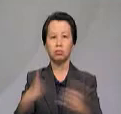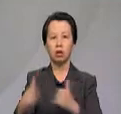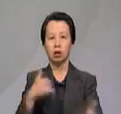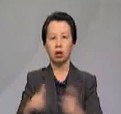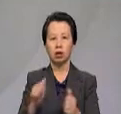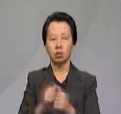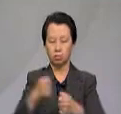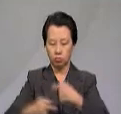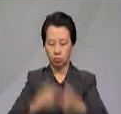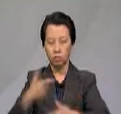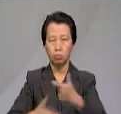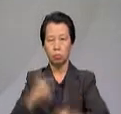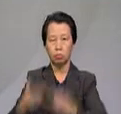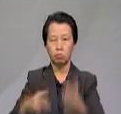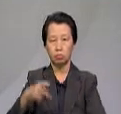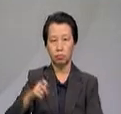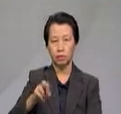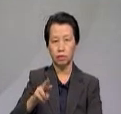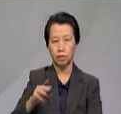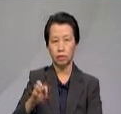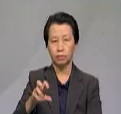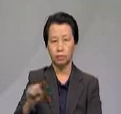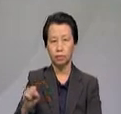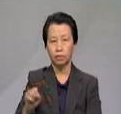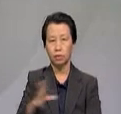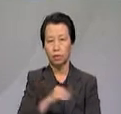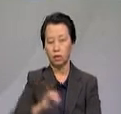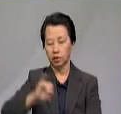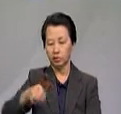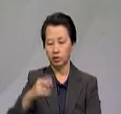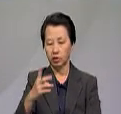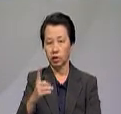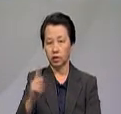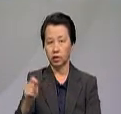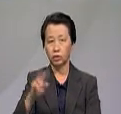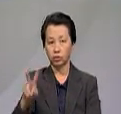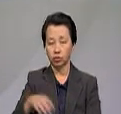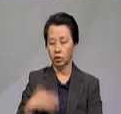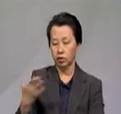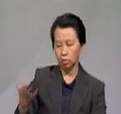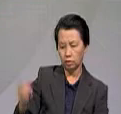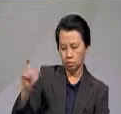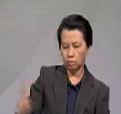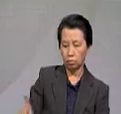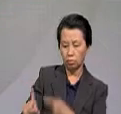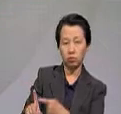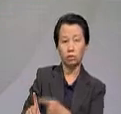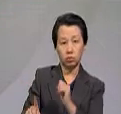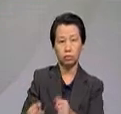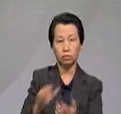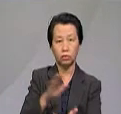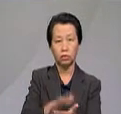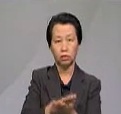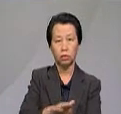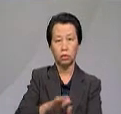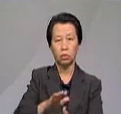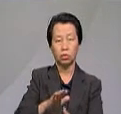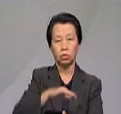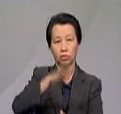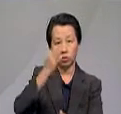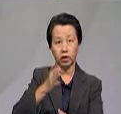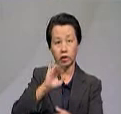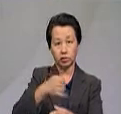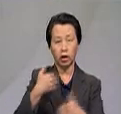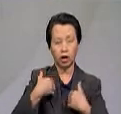di saingan liga premier selain jdt du savin dren yang merupakan produk sekolah sukan Bukit Jal pernah